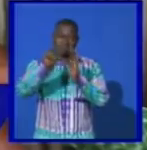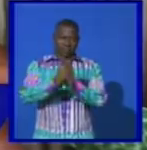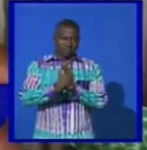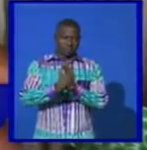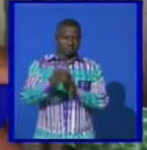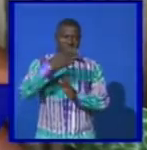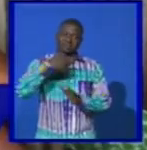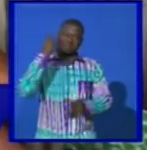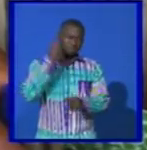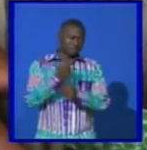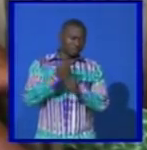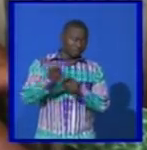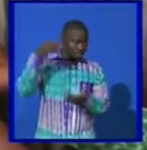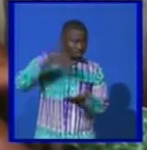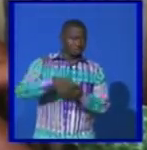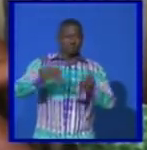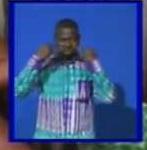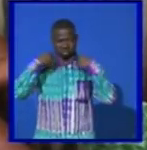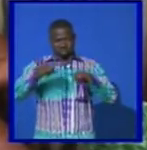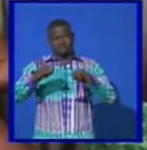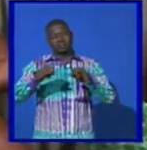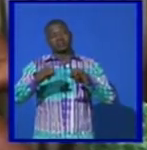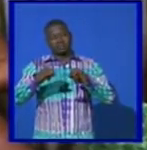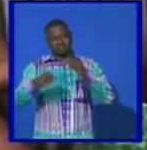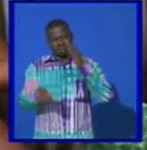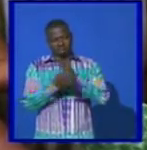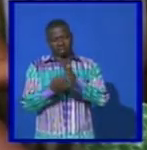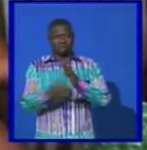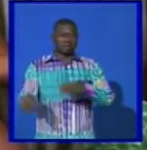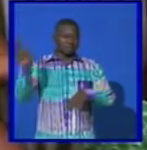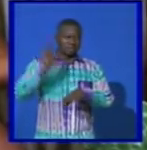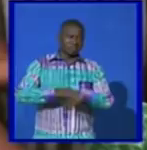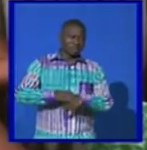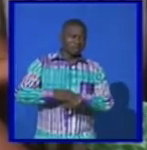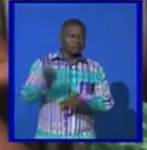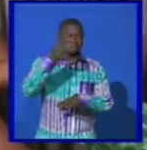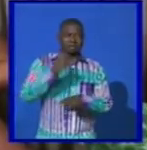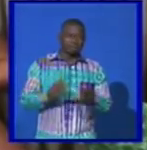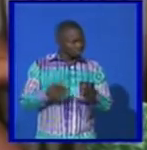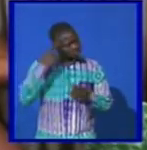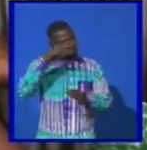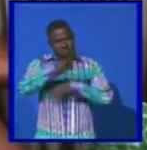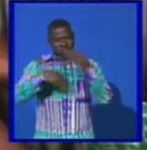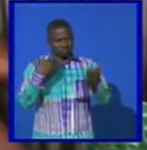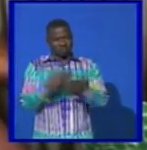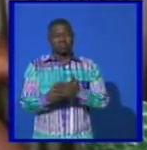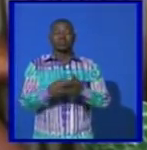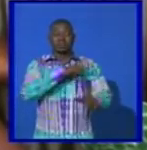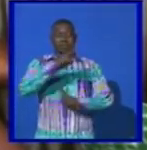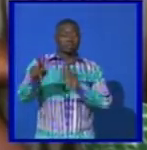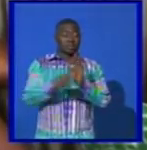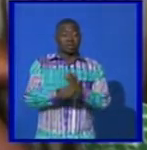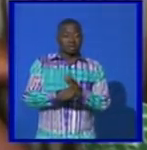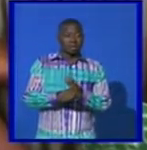l'information économique et de la mettre donc à la disposition des citoyens moyens pour qu'on puisse comprendre et suivre